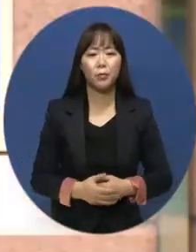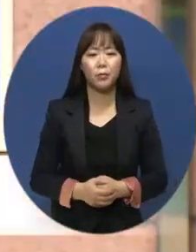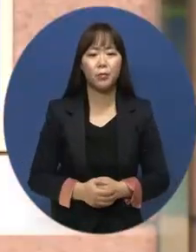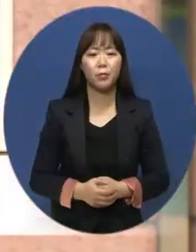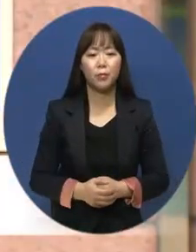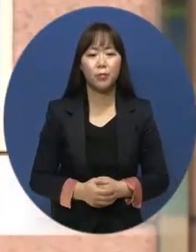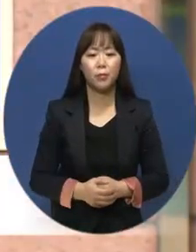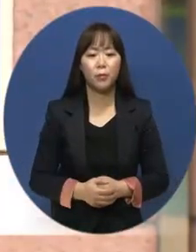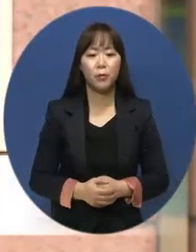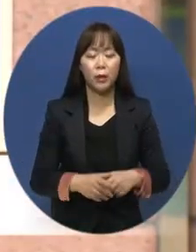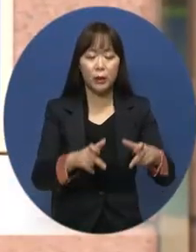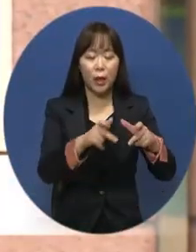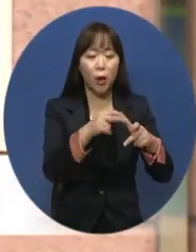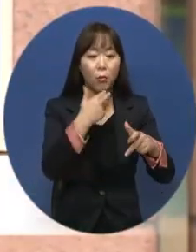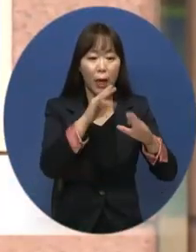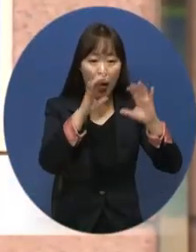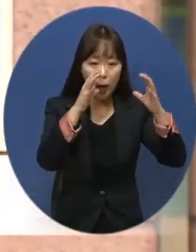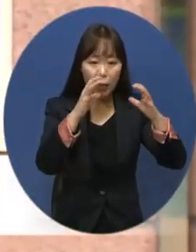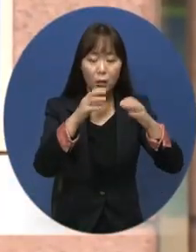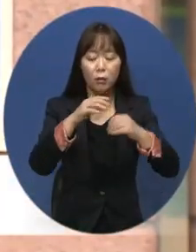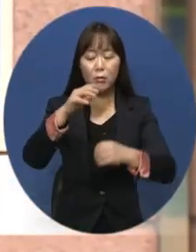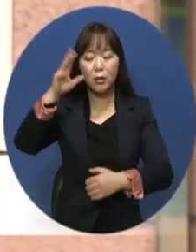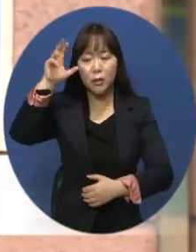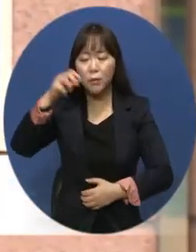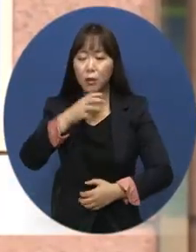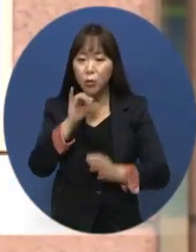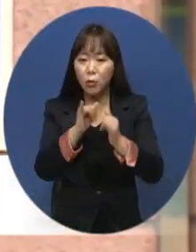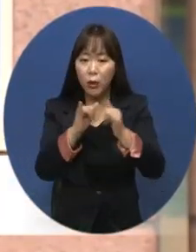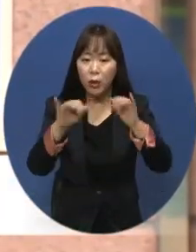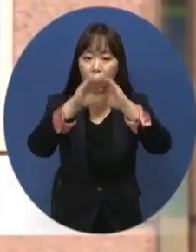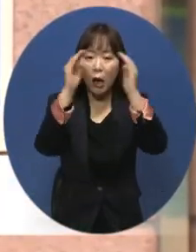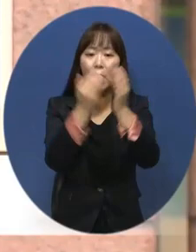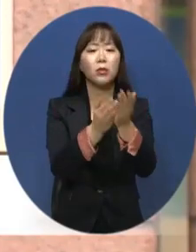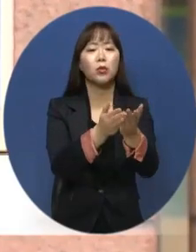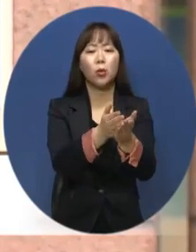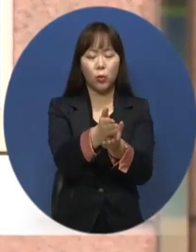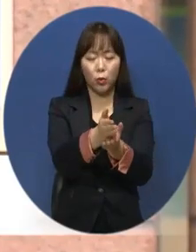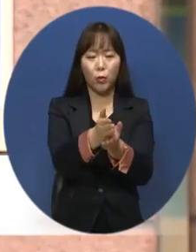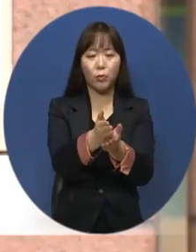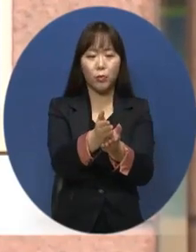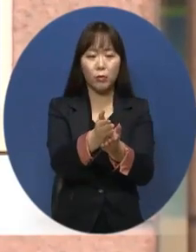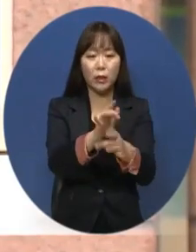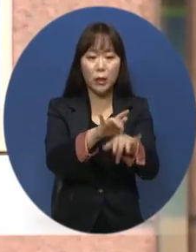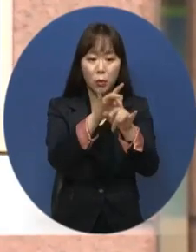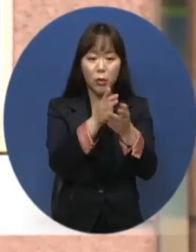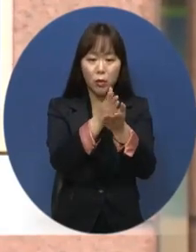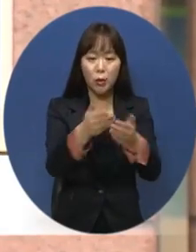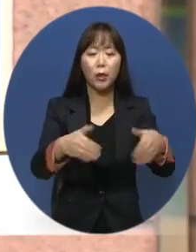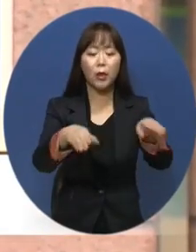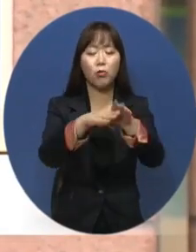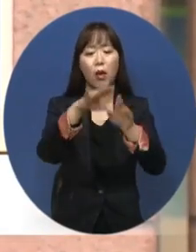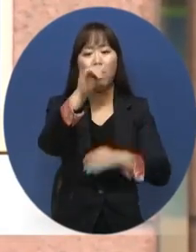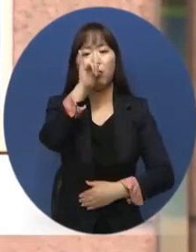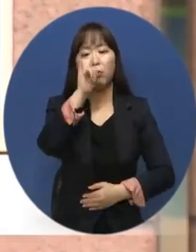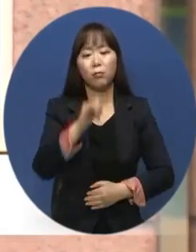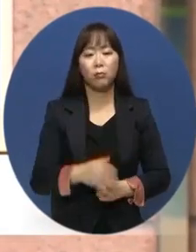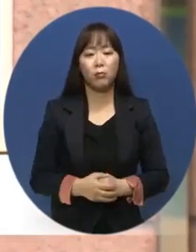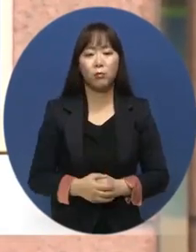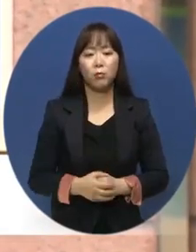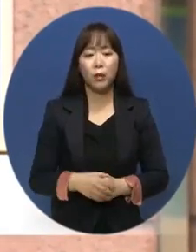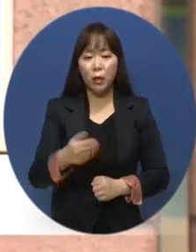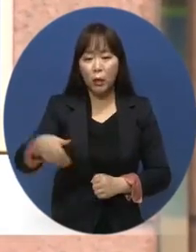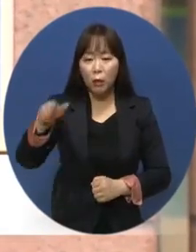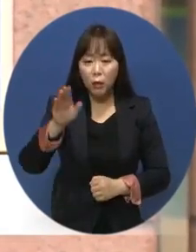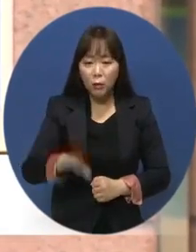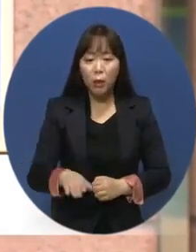근데 비장애아동이나 심해노인이나 다 전담, 실종전담기구가 있다고 합니다. 근데